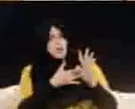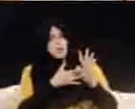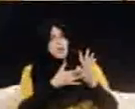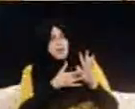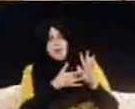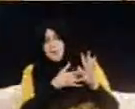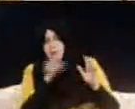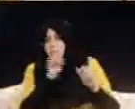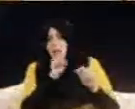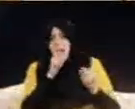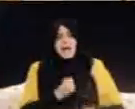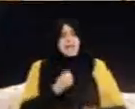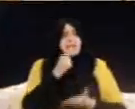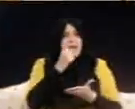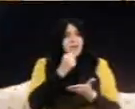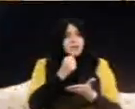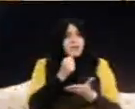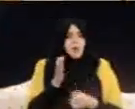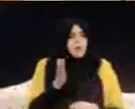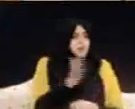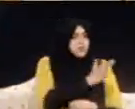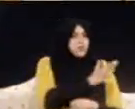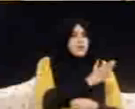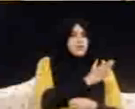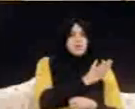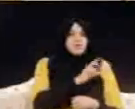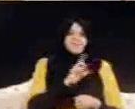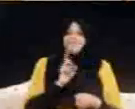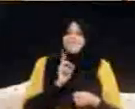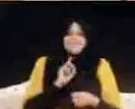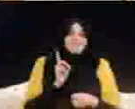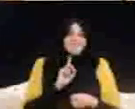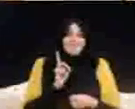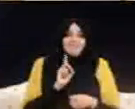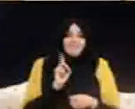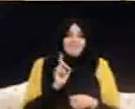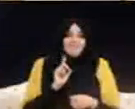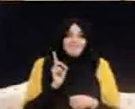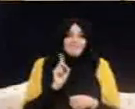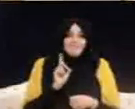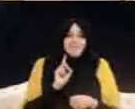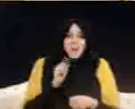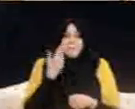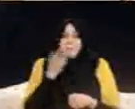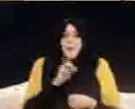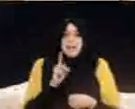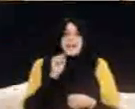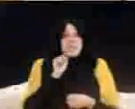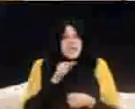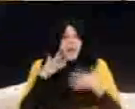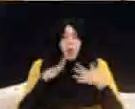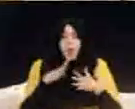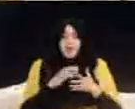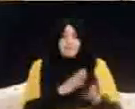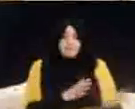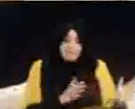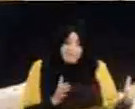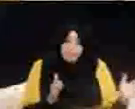تخرج عن دائرة التوريث فهذا لا يصح، لأنه هذا ميراث،